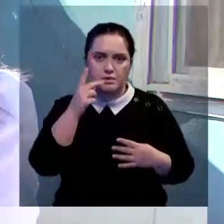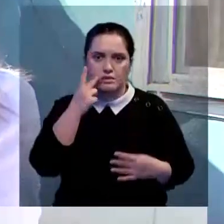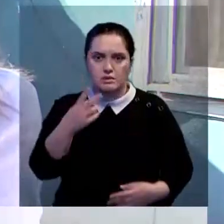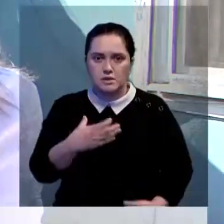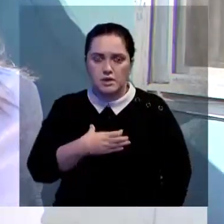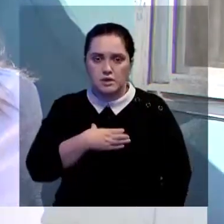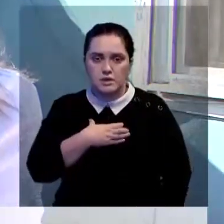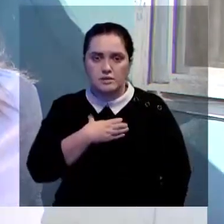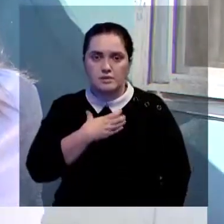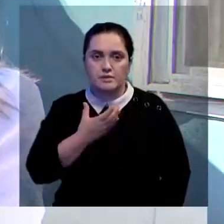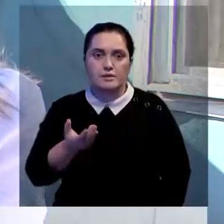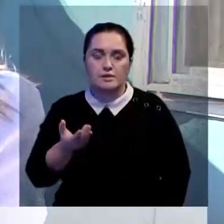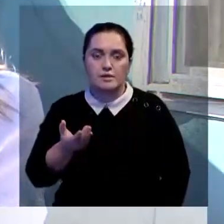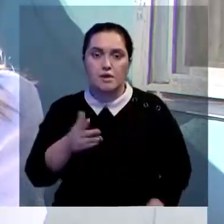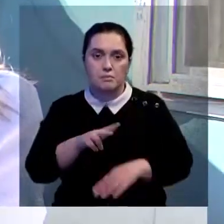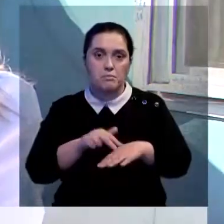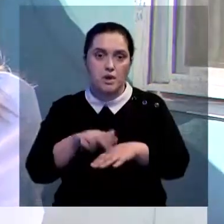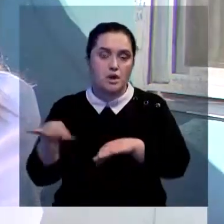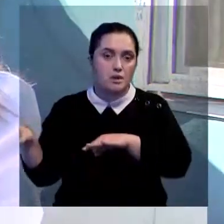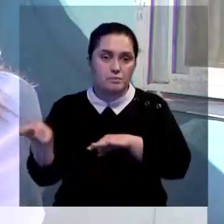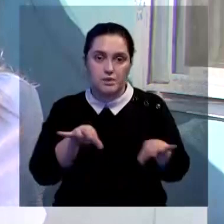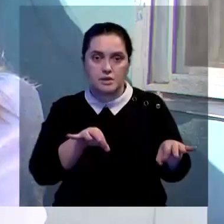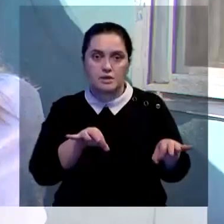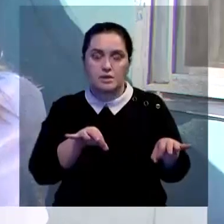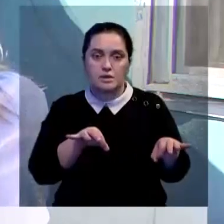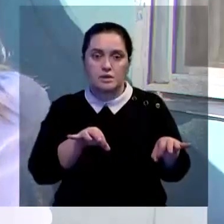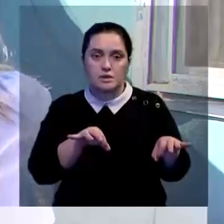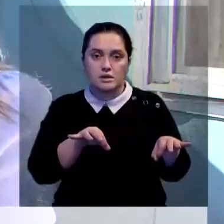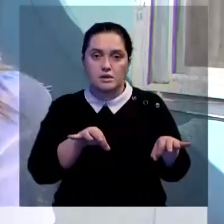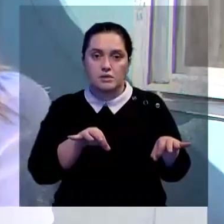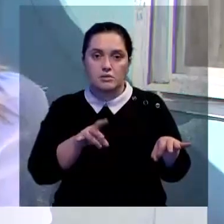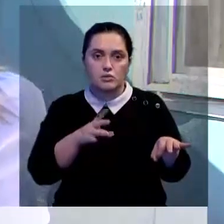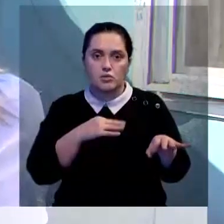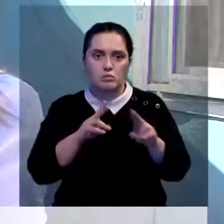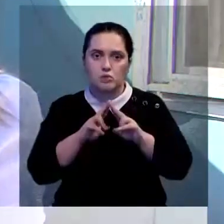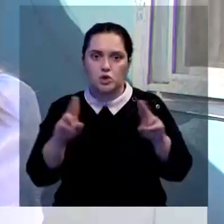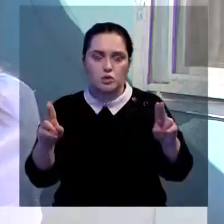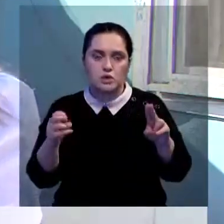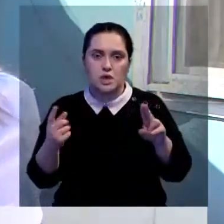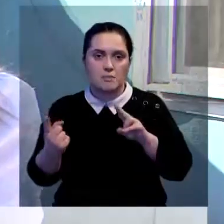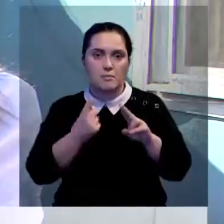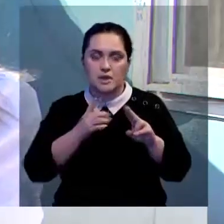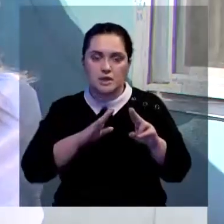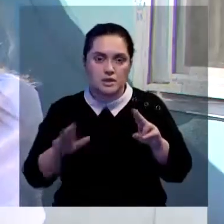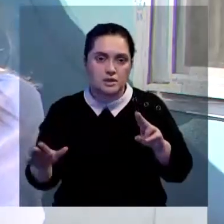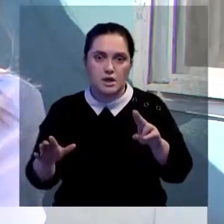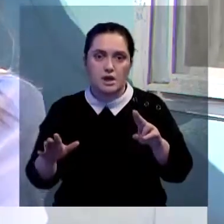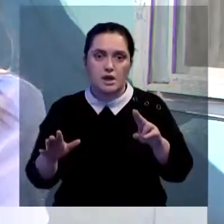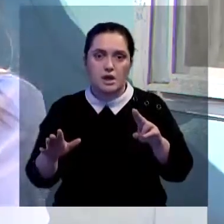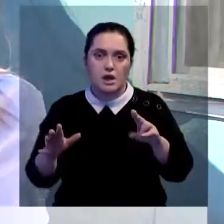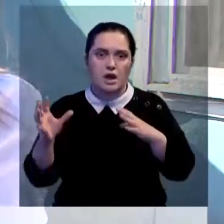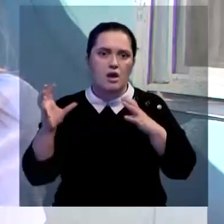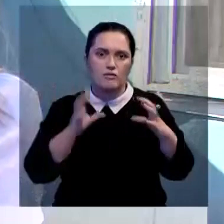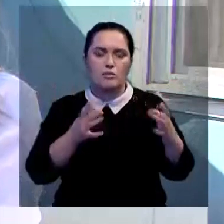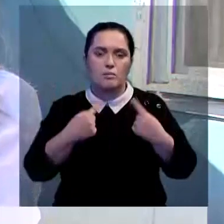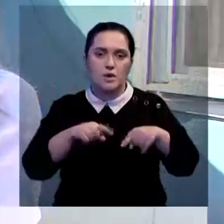было. Полиция приехали, но к нам практически никто не подходил. С автобусного парка